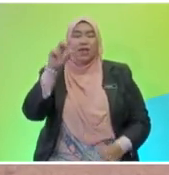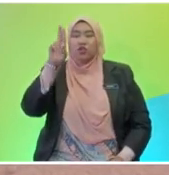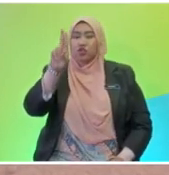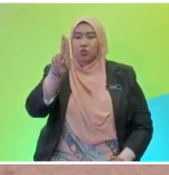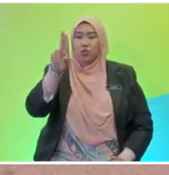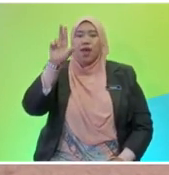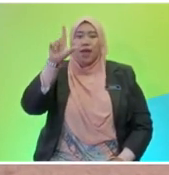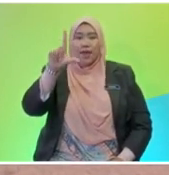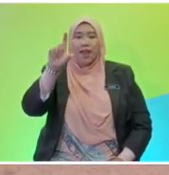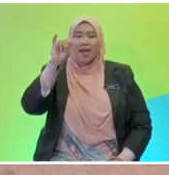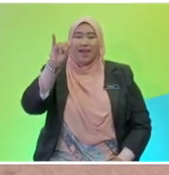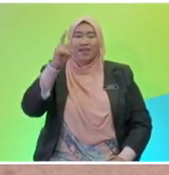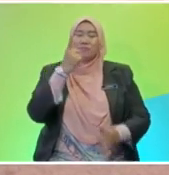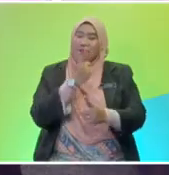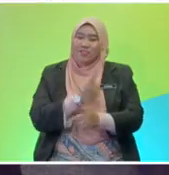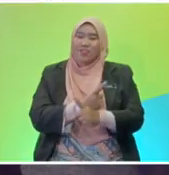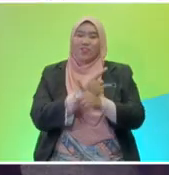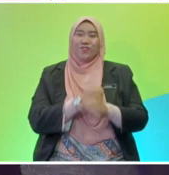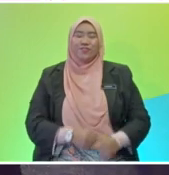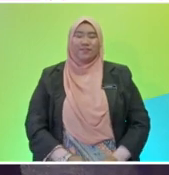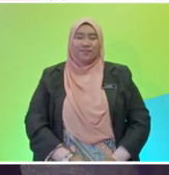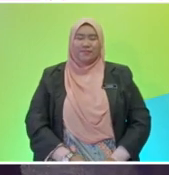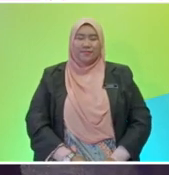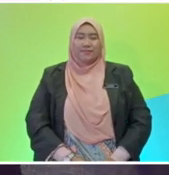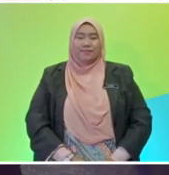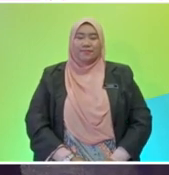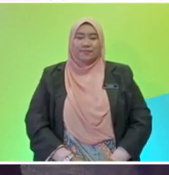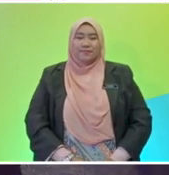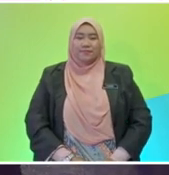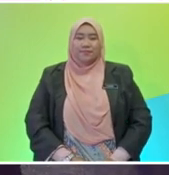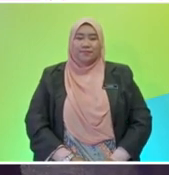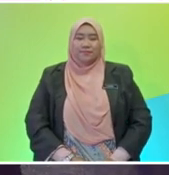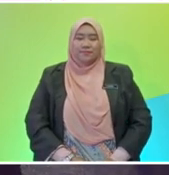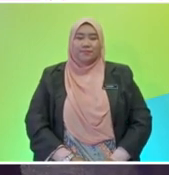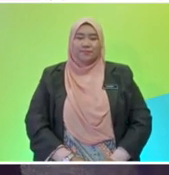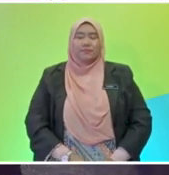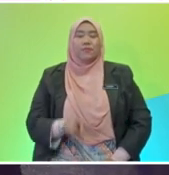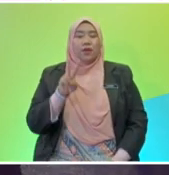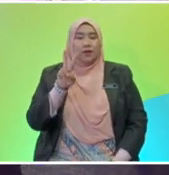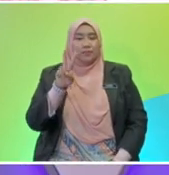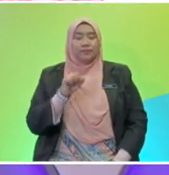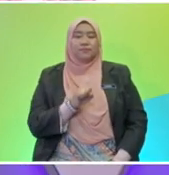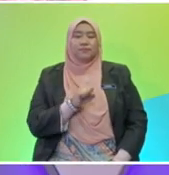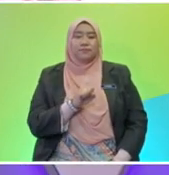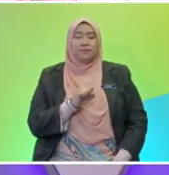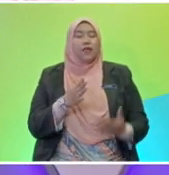tepat sekali Oke untuk dua suku kata terbuka ini macam